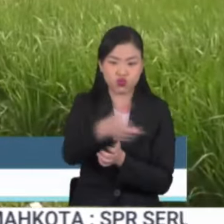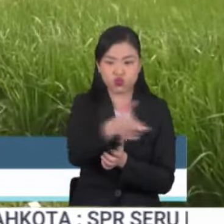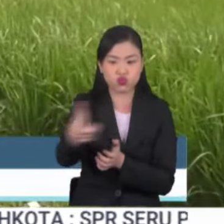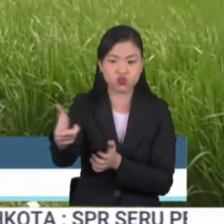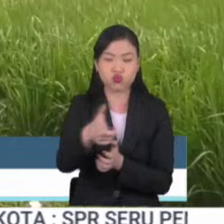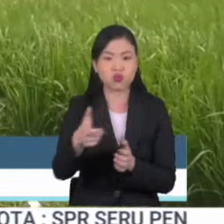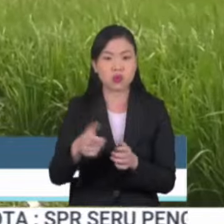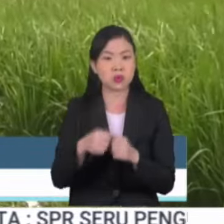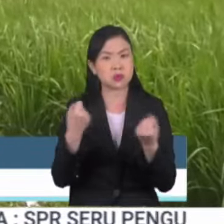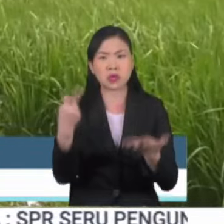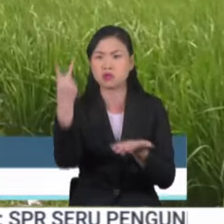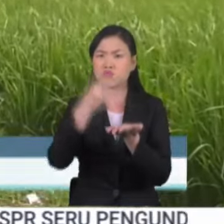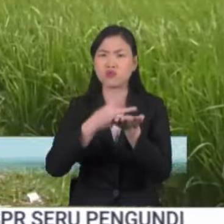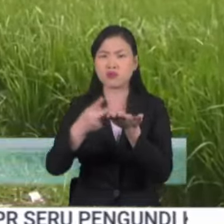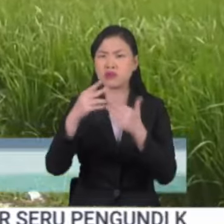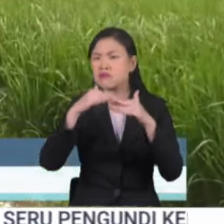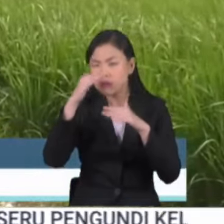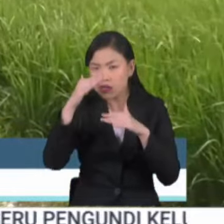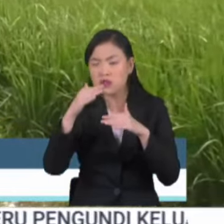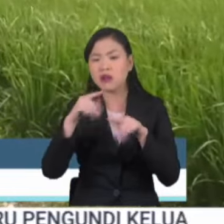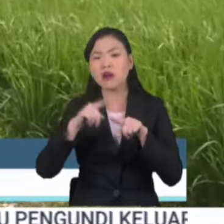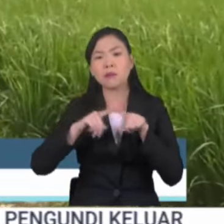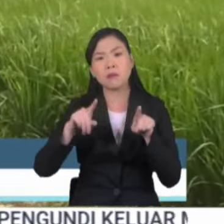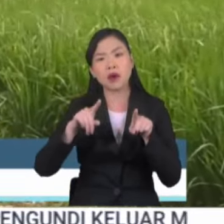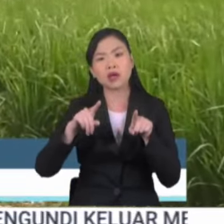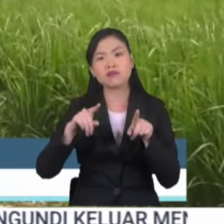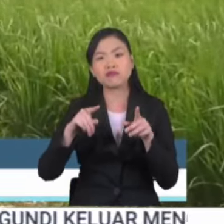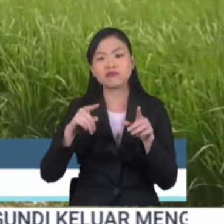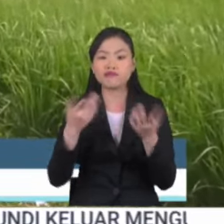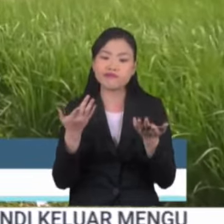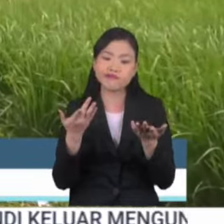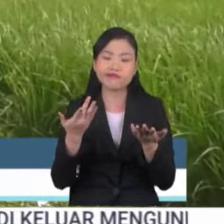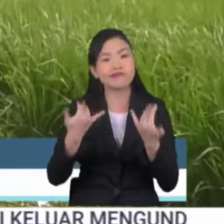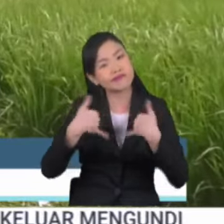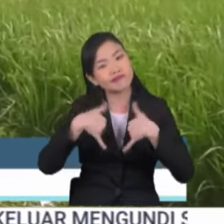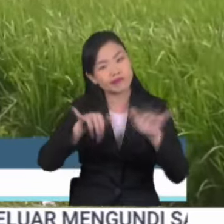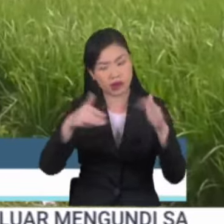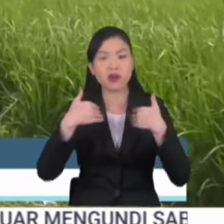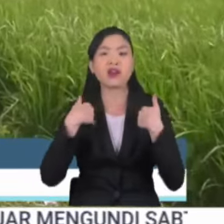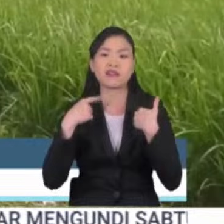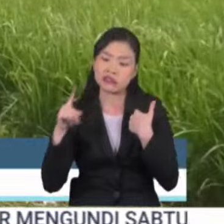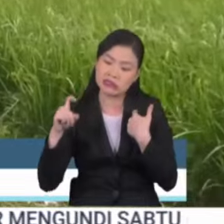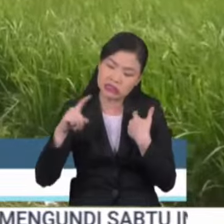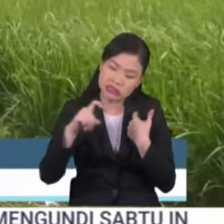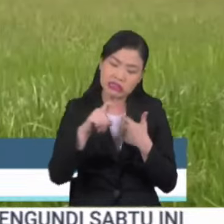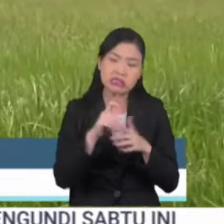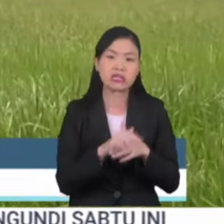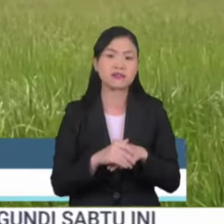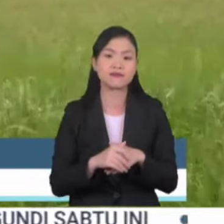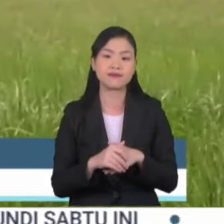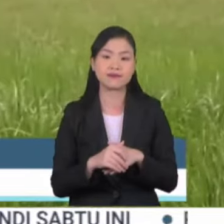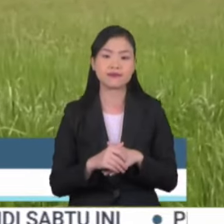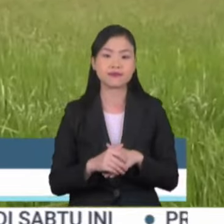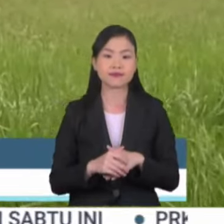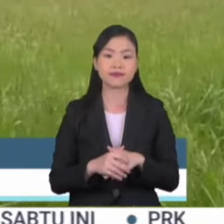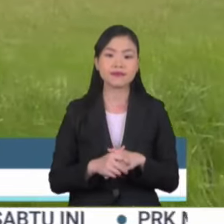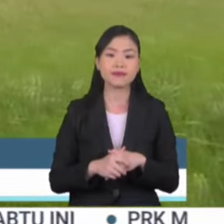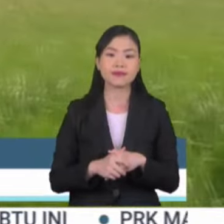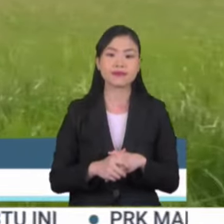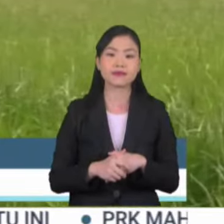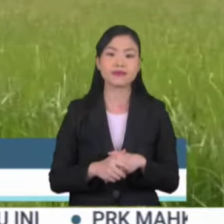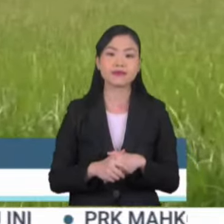kenanya. Jadi sembuh pun tak jadi apa. Tak degih ke skala kita sembuh ni sama sedah ya.